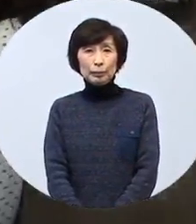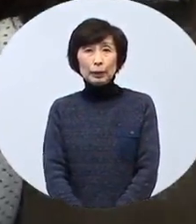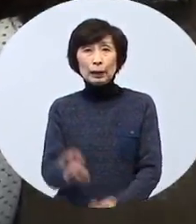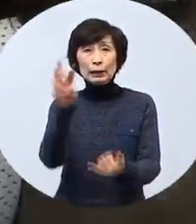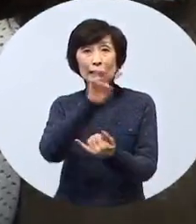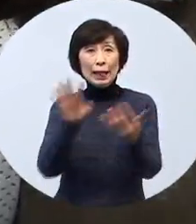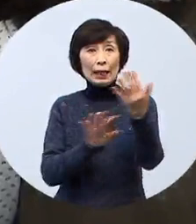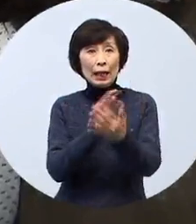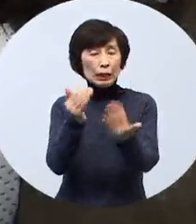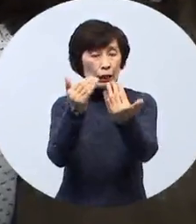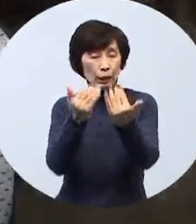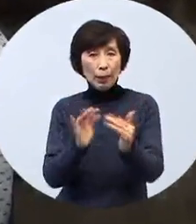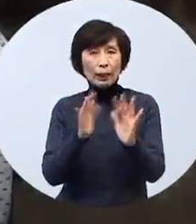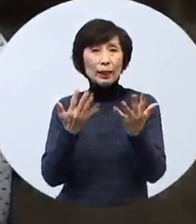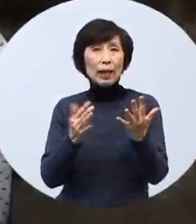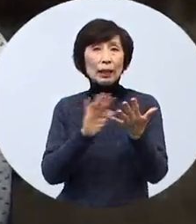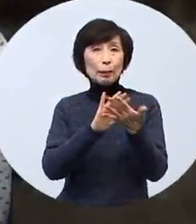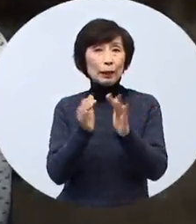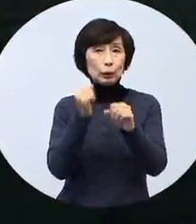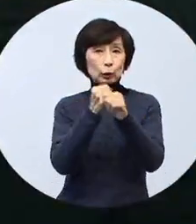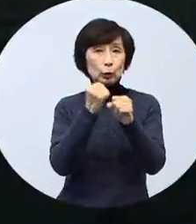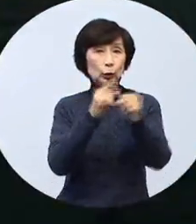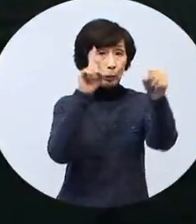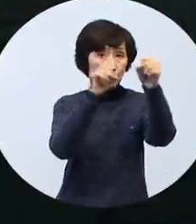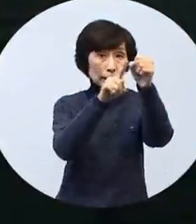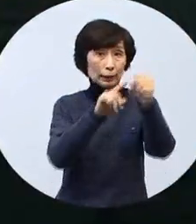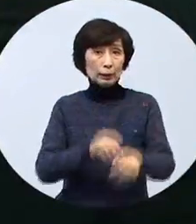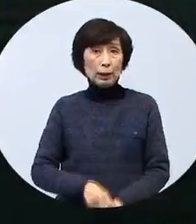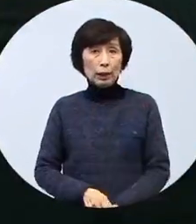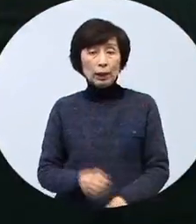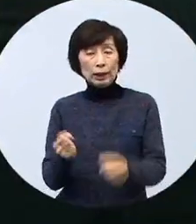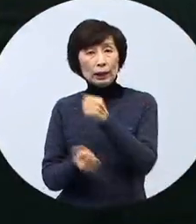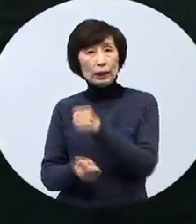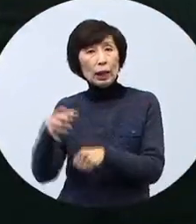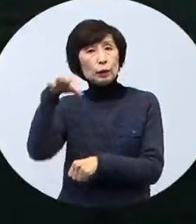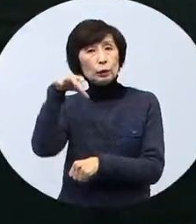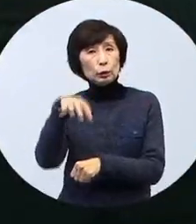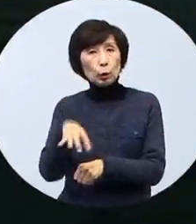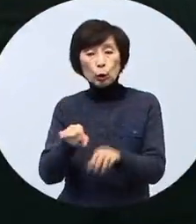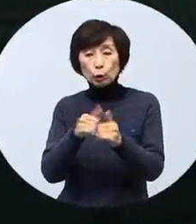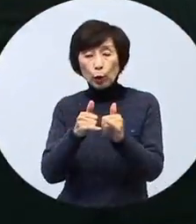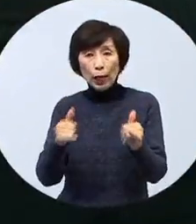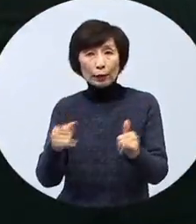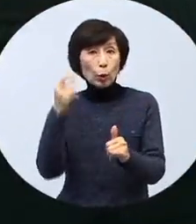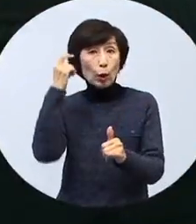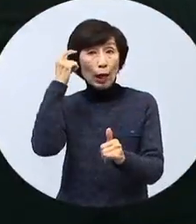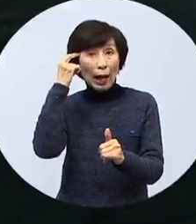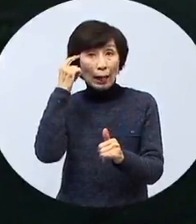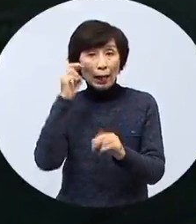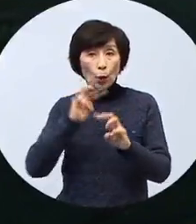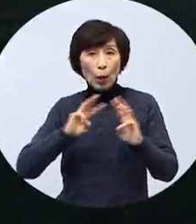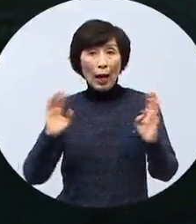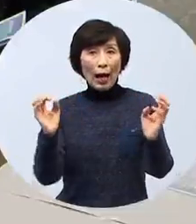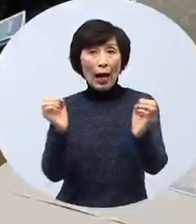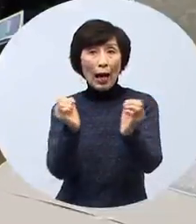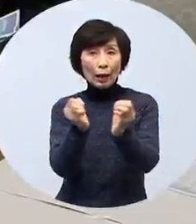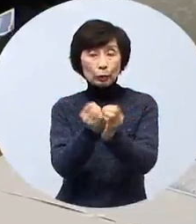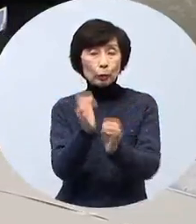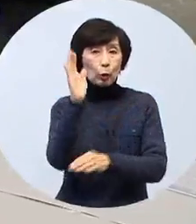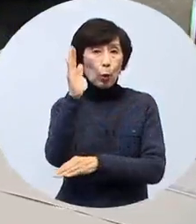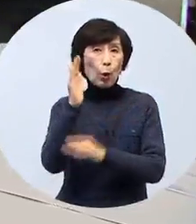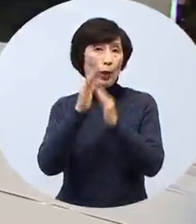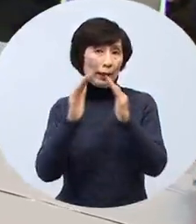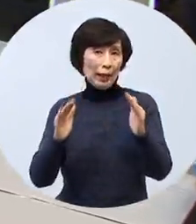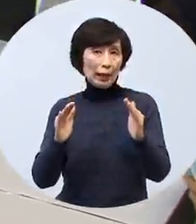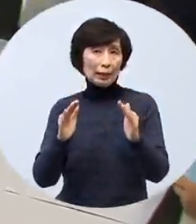災害に負けない街づくりを目指して、避難所における障害者を考えるワークショップと銘打った講演会が藤